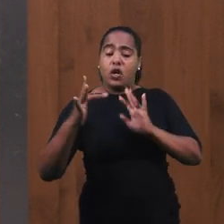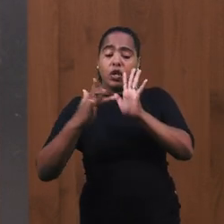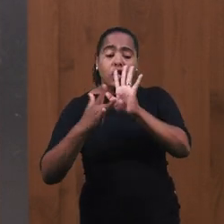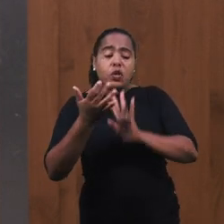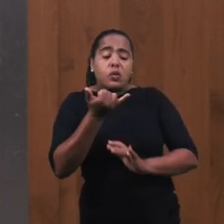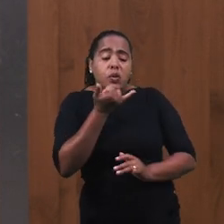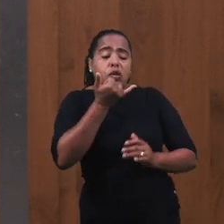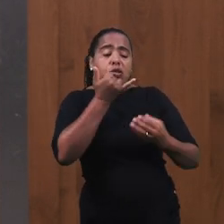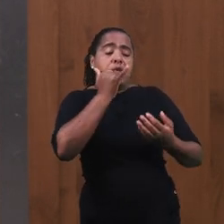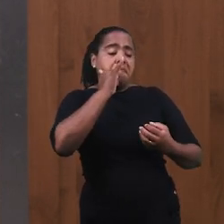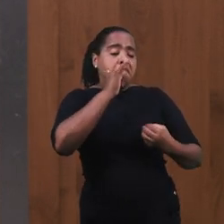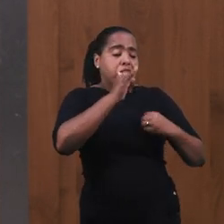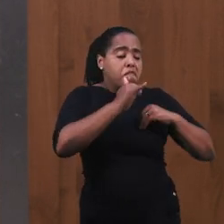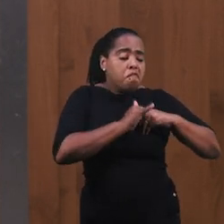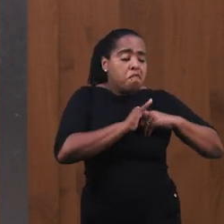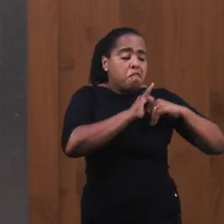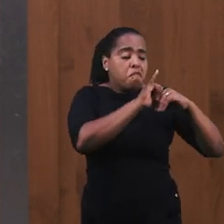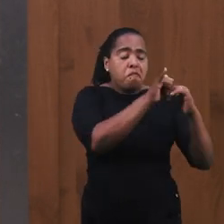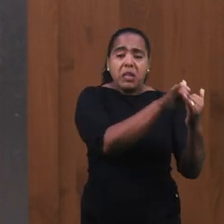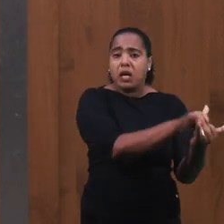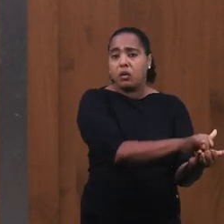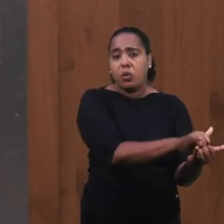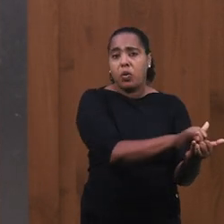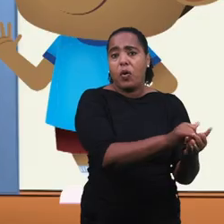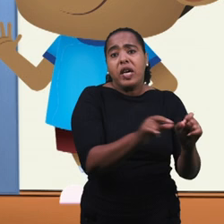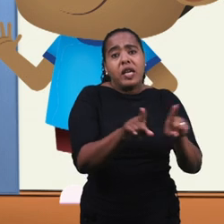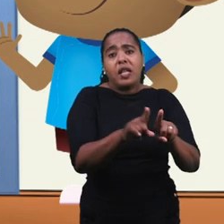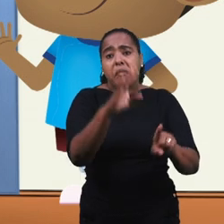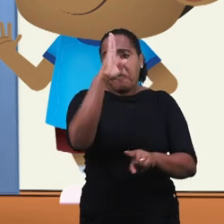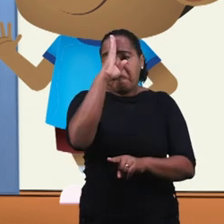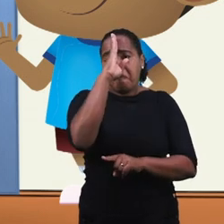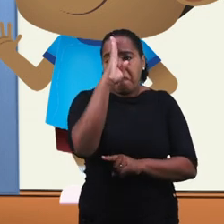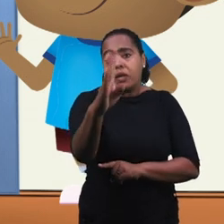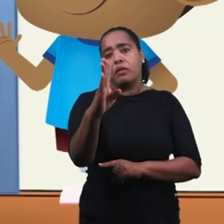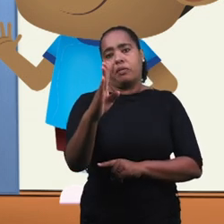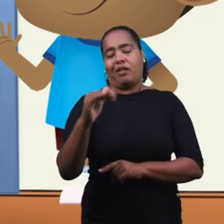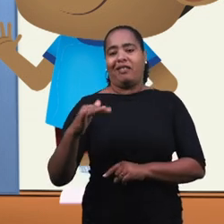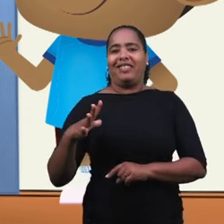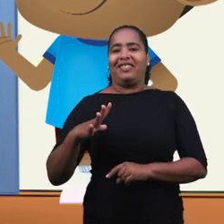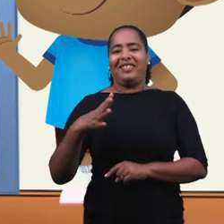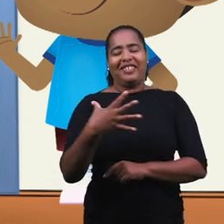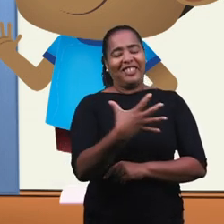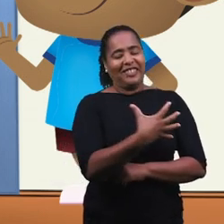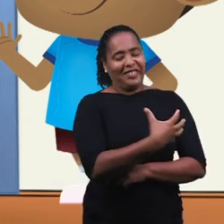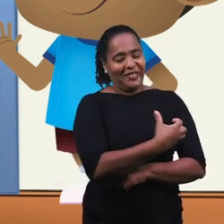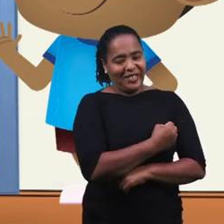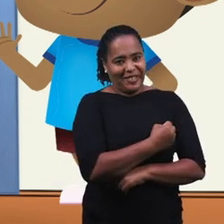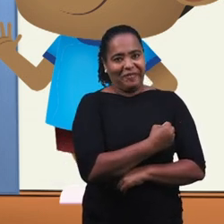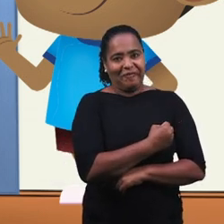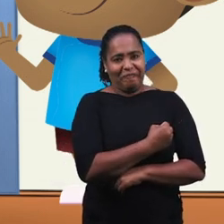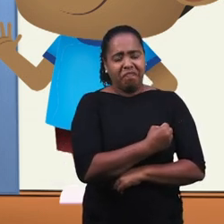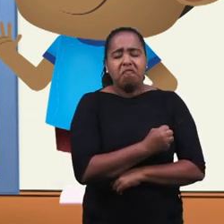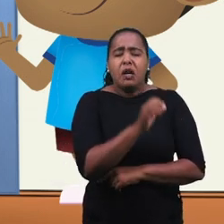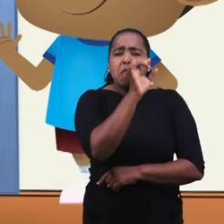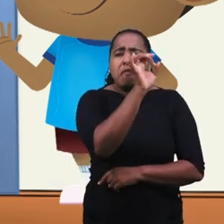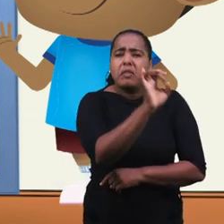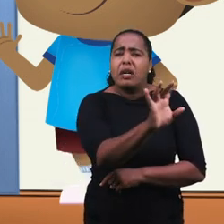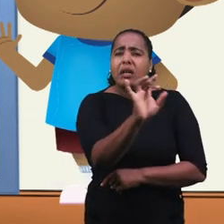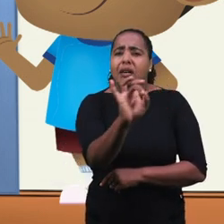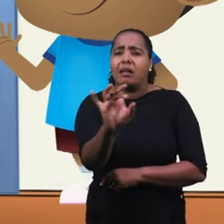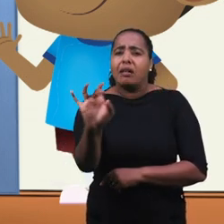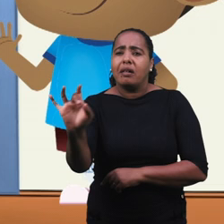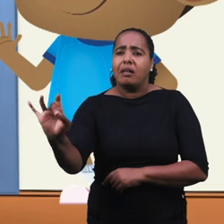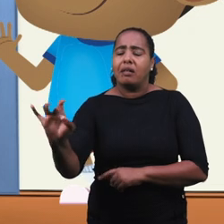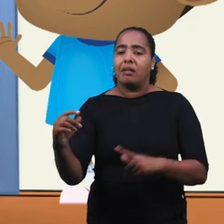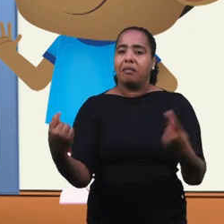bénédiction plus grande qui est le salut. Et ainsi, chacun de nous a besoin